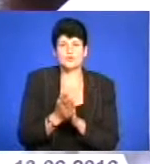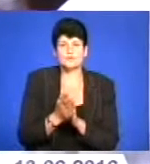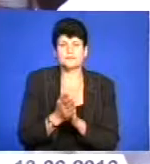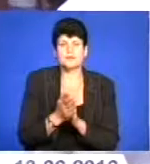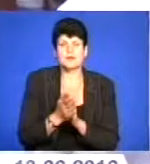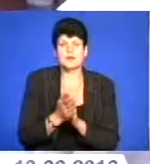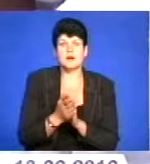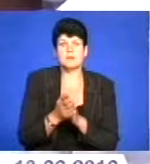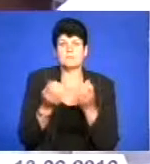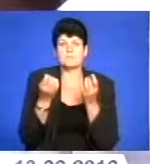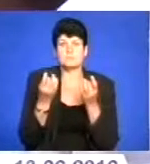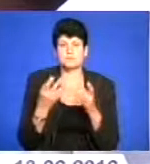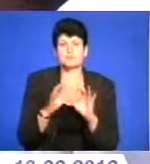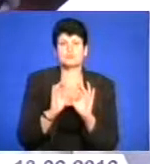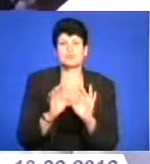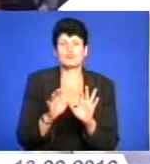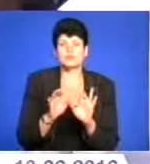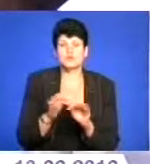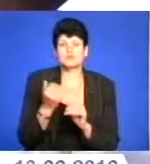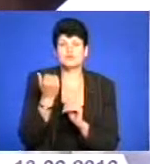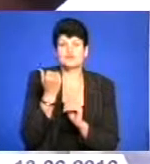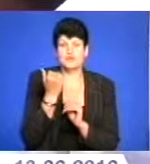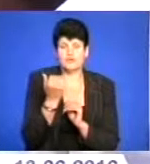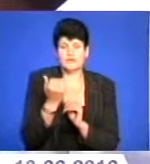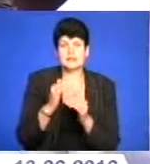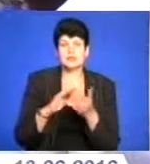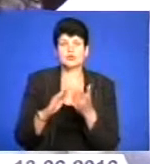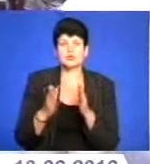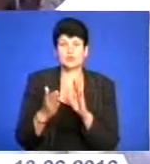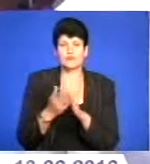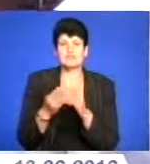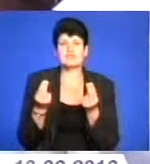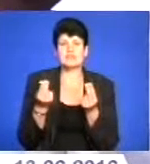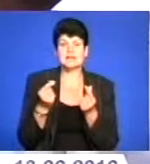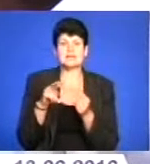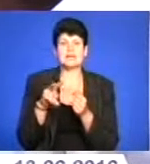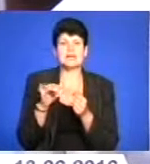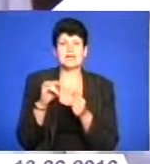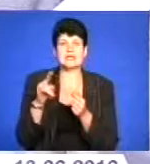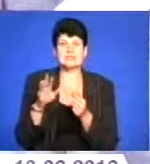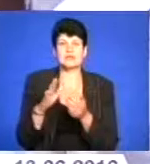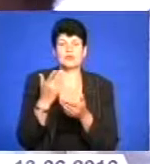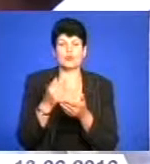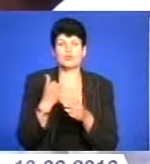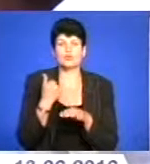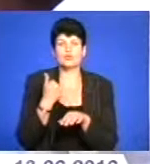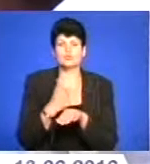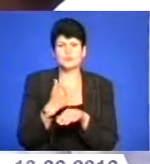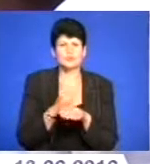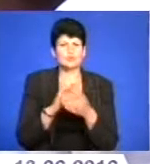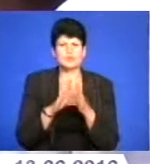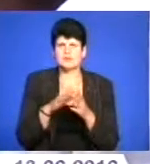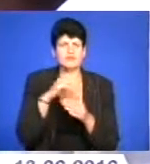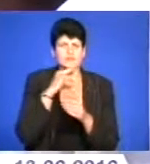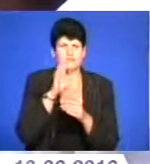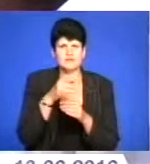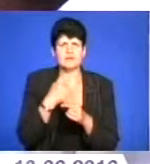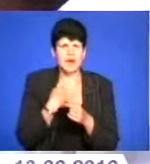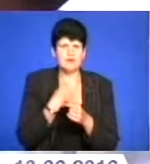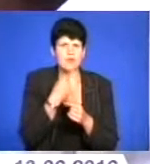стислій мові. Тобто людина, яка не мала вищої юридичної освіти, не розуміла термінології, не розуміла суті і значення